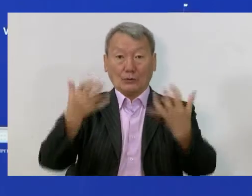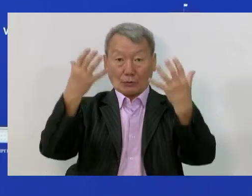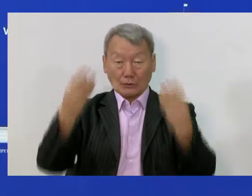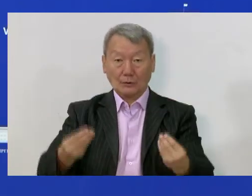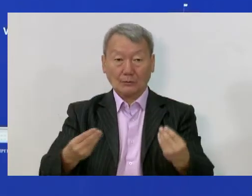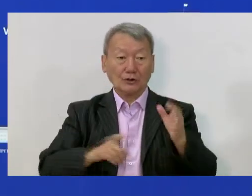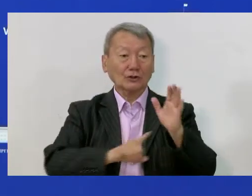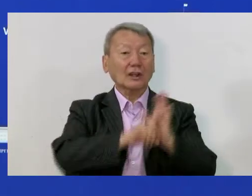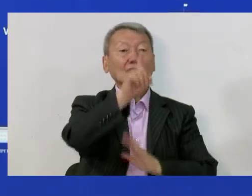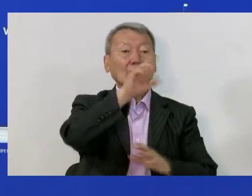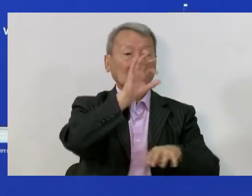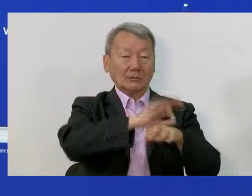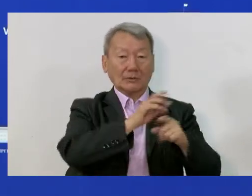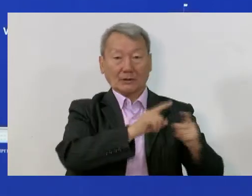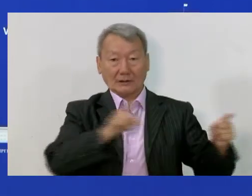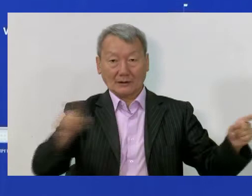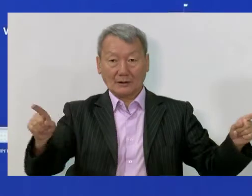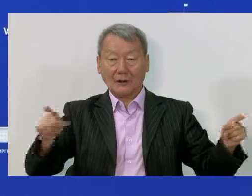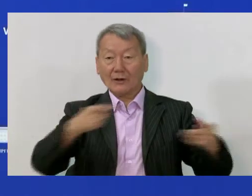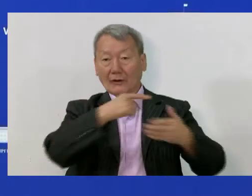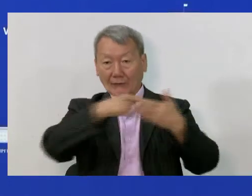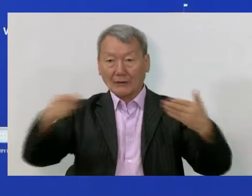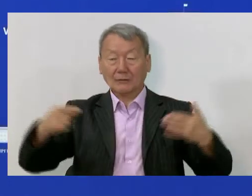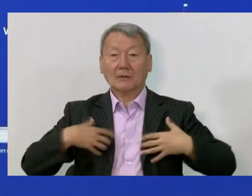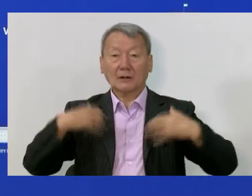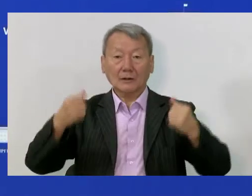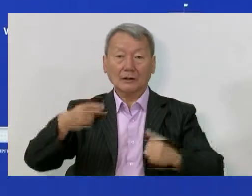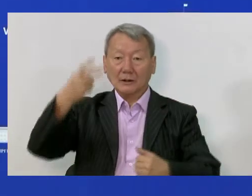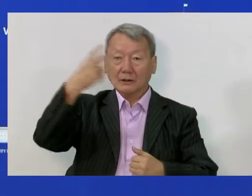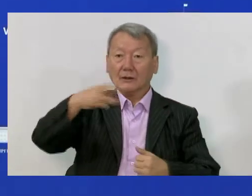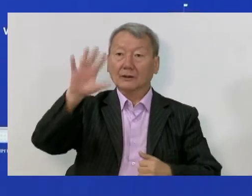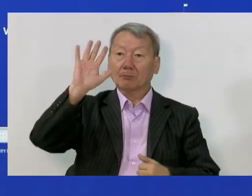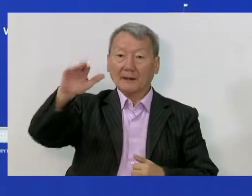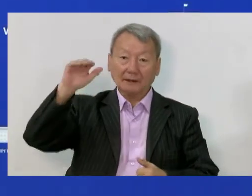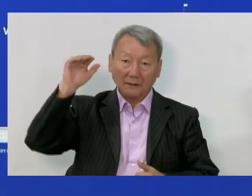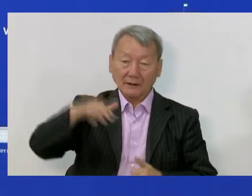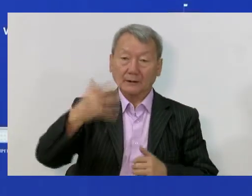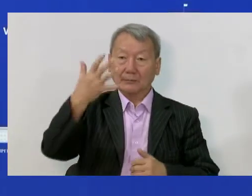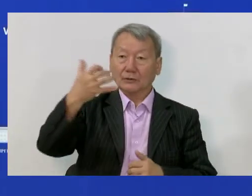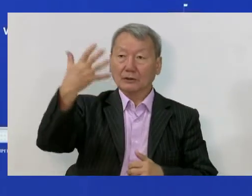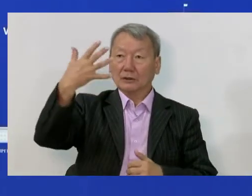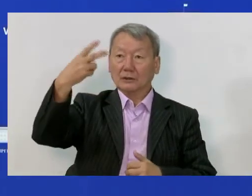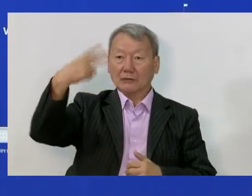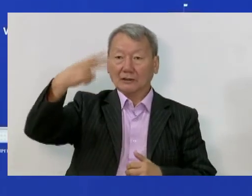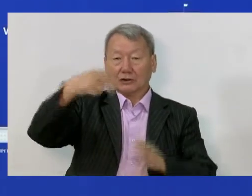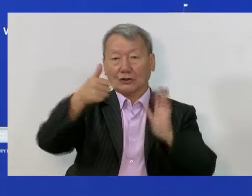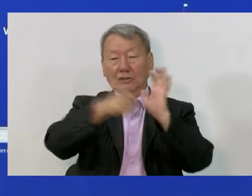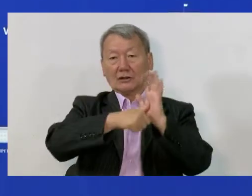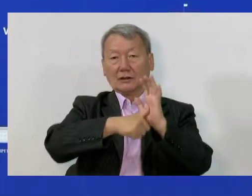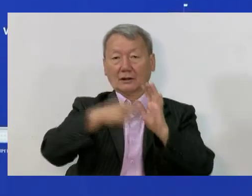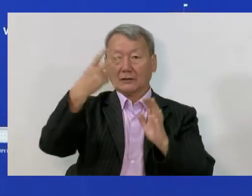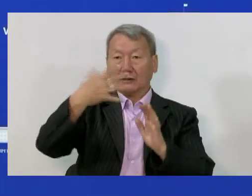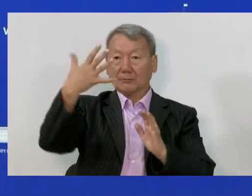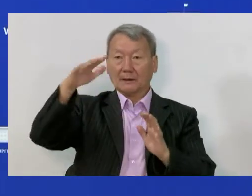с начала эпидемиологического процесса выписано с выздоровлением 25 526 пациентов.